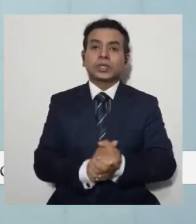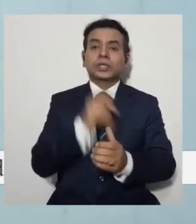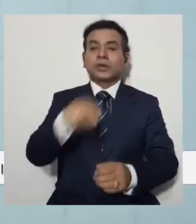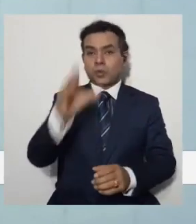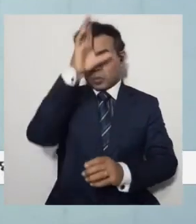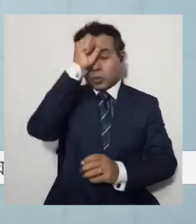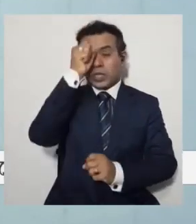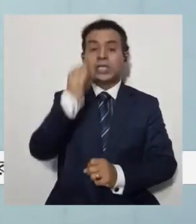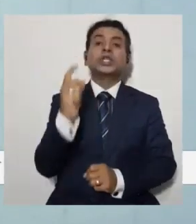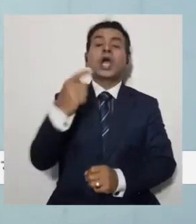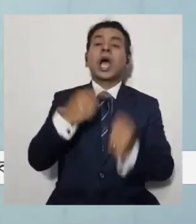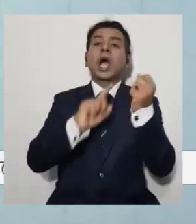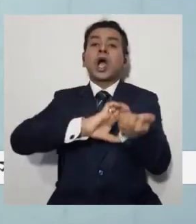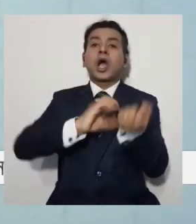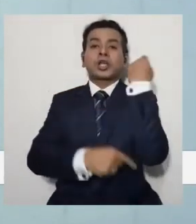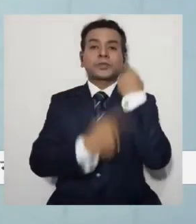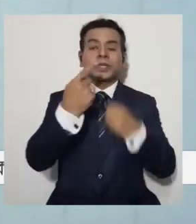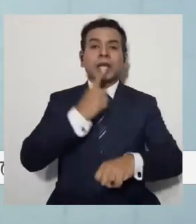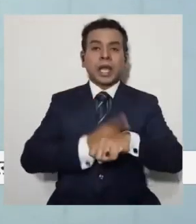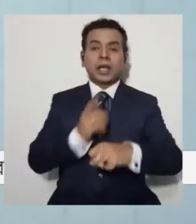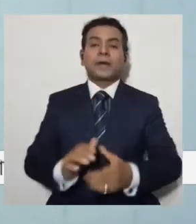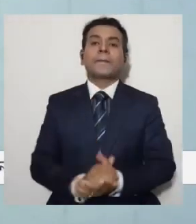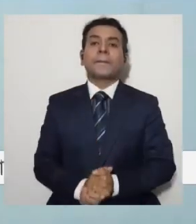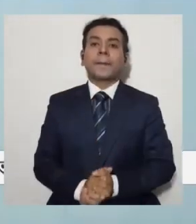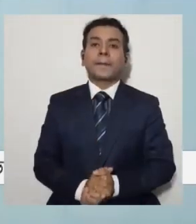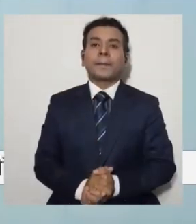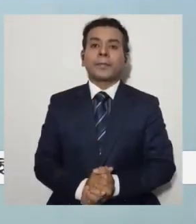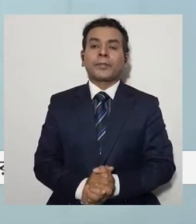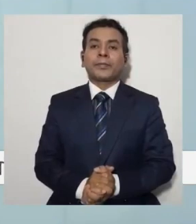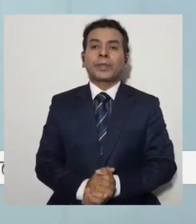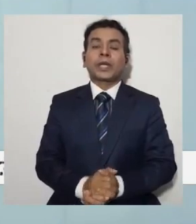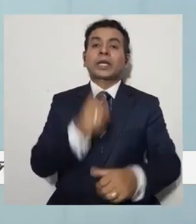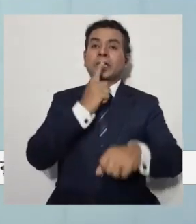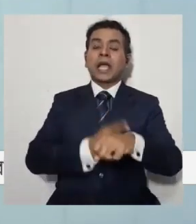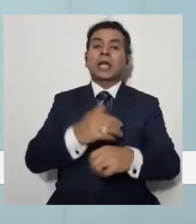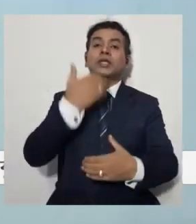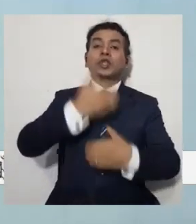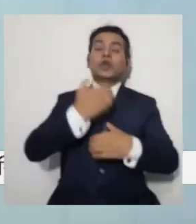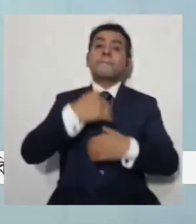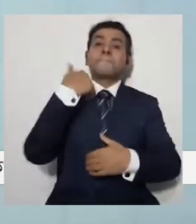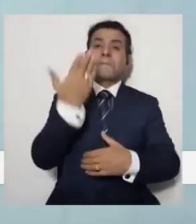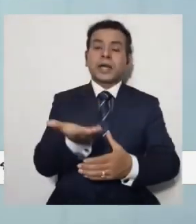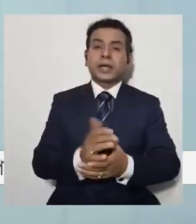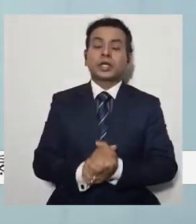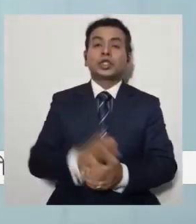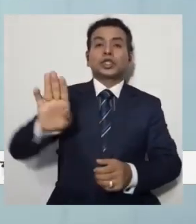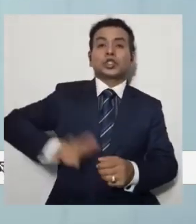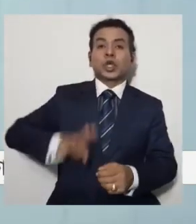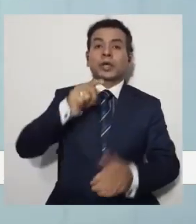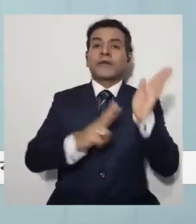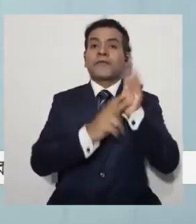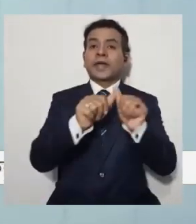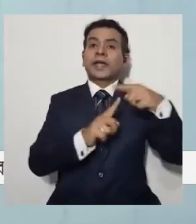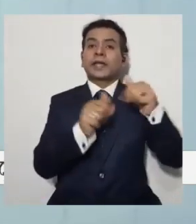এবং ঢাকার বাইরের চট্টগ্রাম ভেটেরিনারি অ্যান্ড অ্যানিমেল সায়েন্স ইউনিভার্সিটি, যশোর ইউনিভার্সিটি অফ সায়েন্স